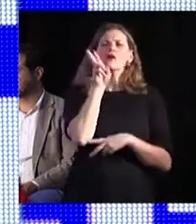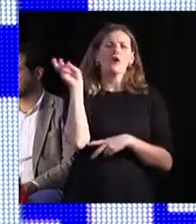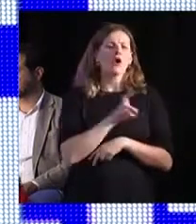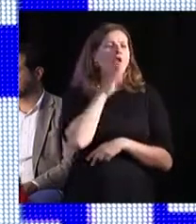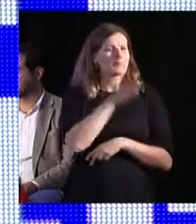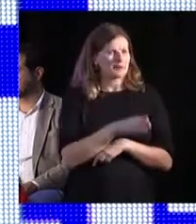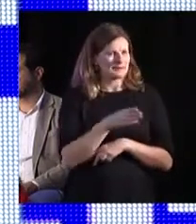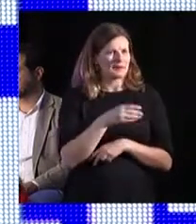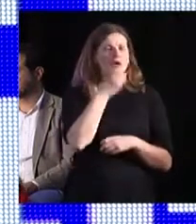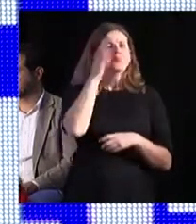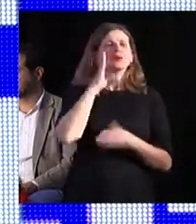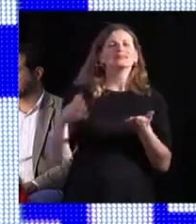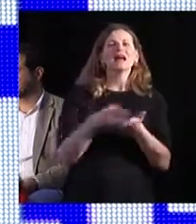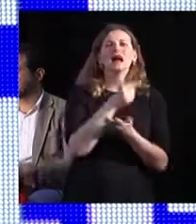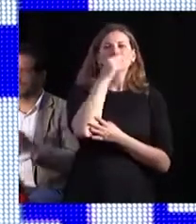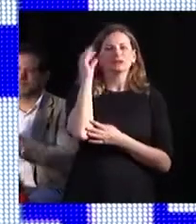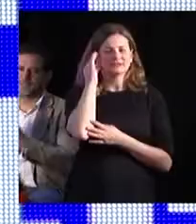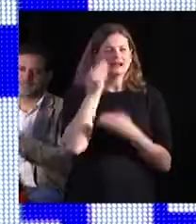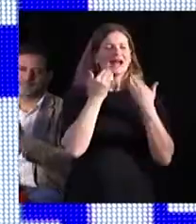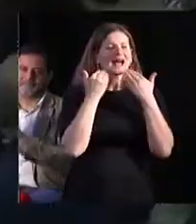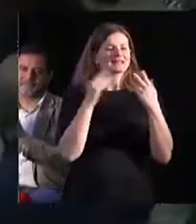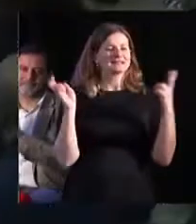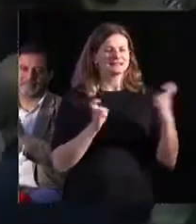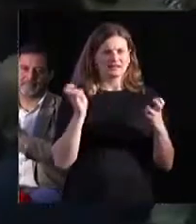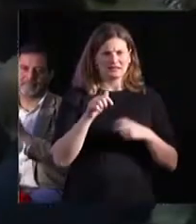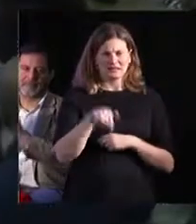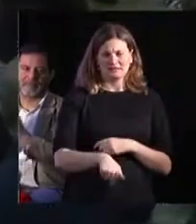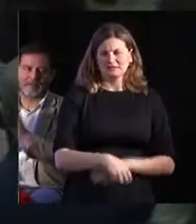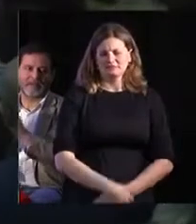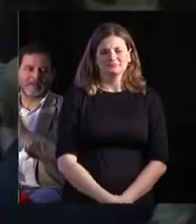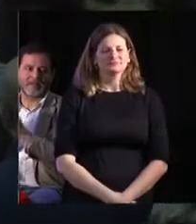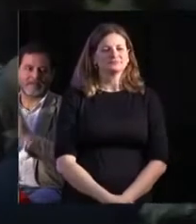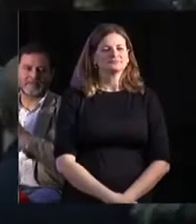Bon dia a tots i a totes. Gràcies per ser avui aquí amb nosaltres.